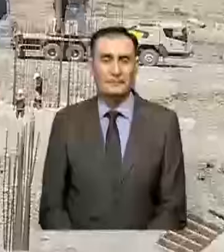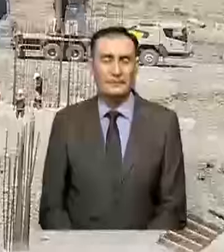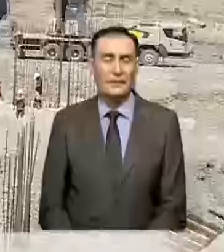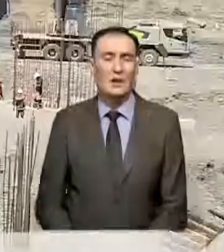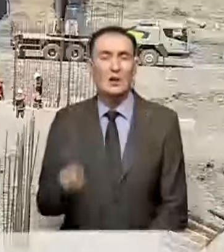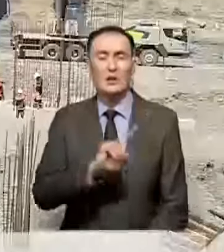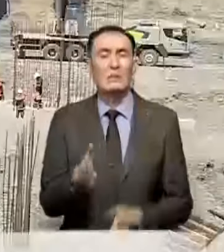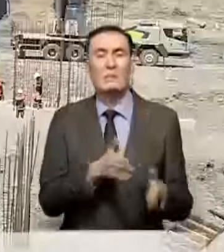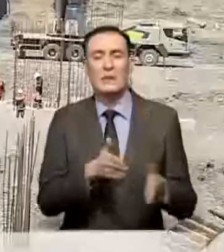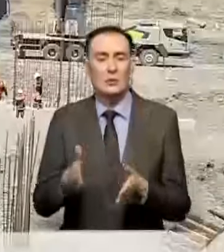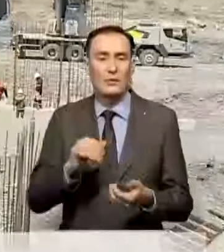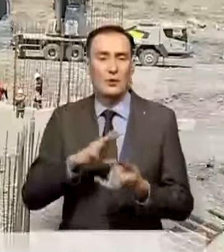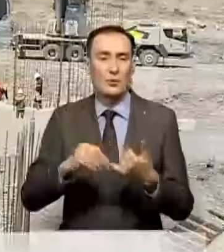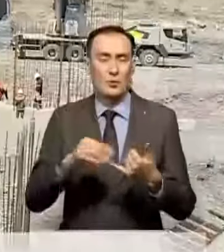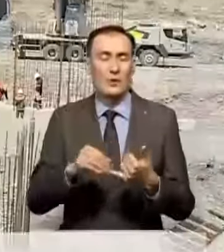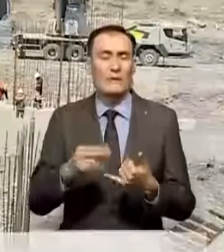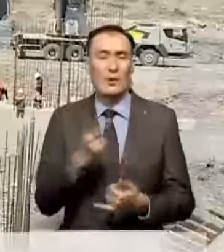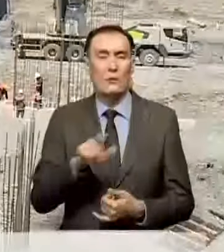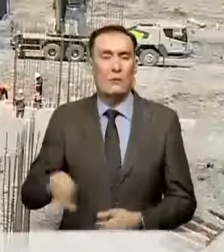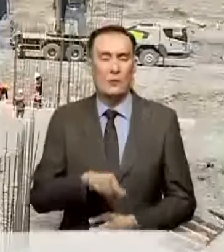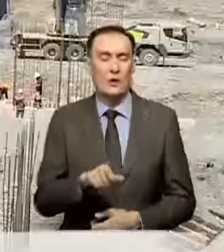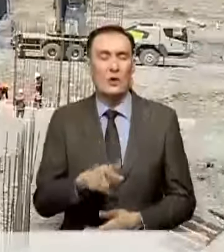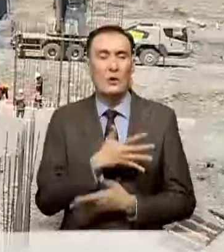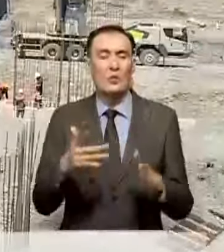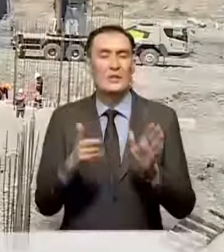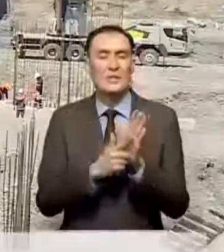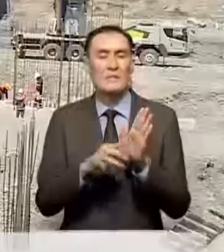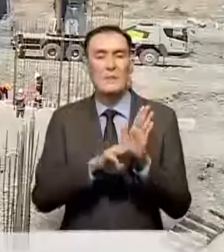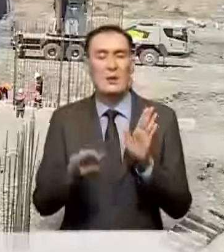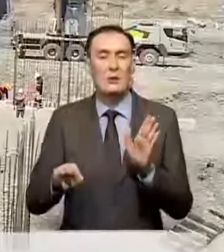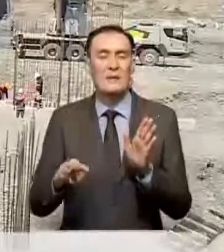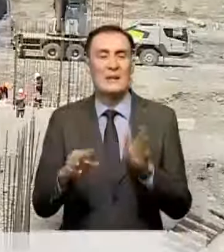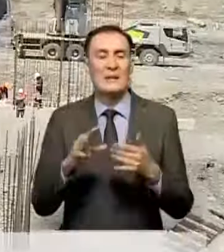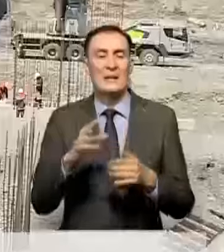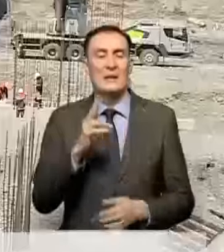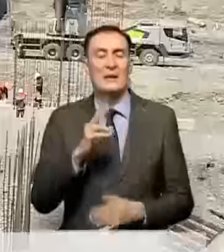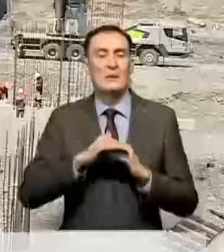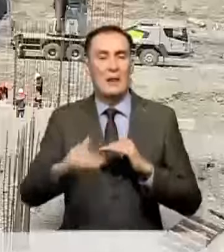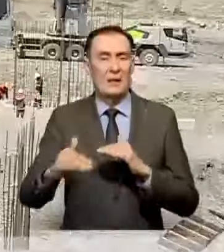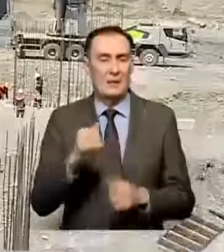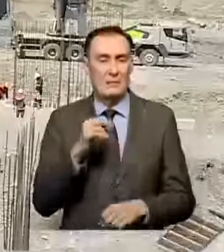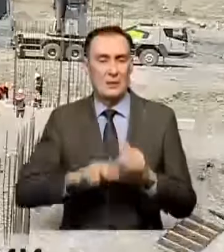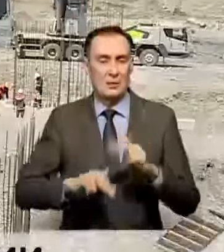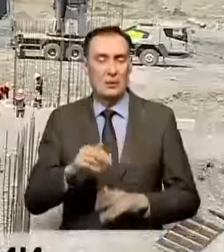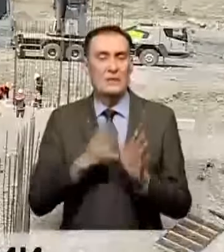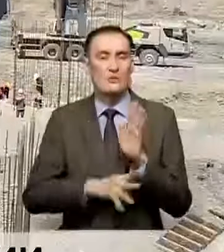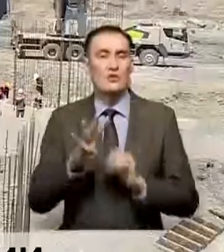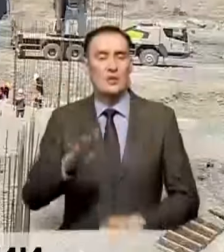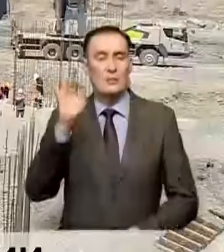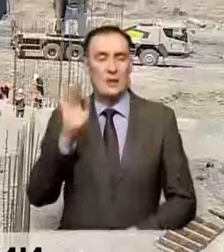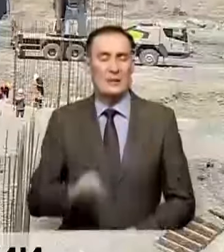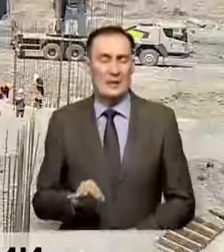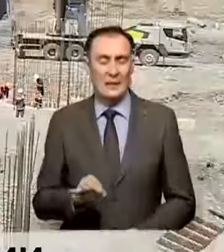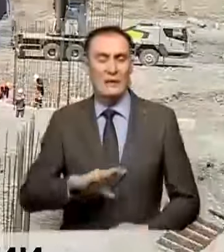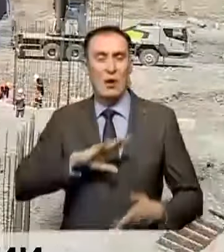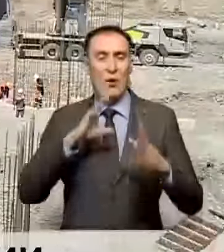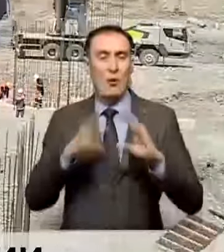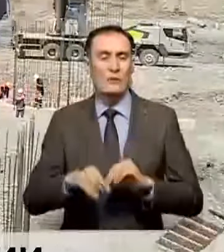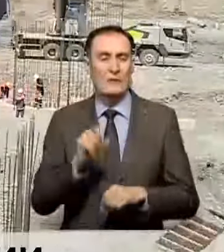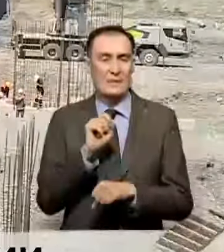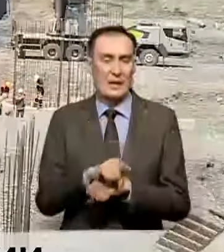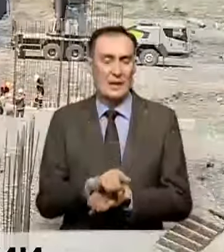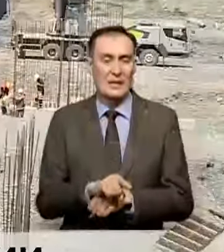Для подготовки грунта под второй путь уже отсыпали более 7 миллионов земляного полотна. Это 94% от общего